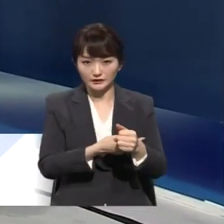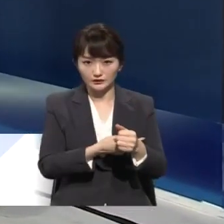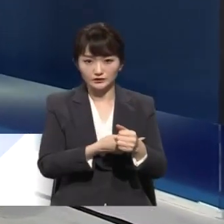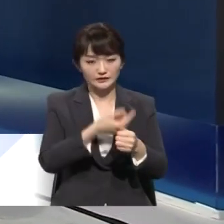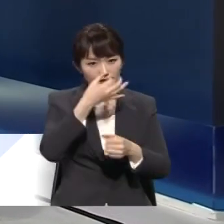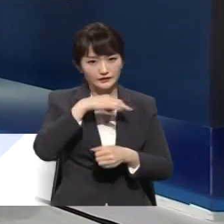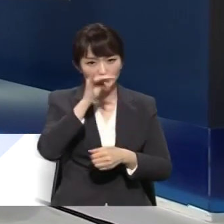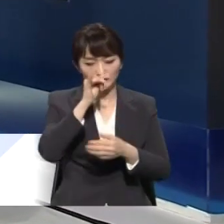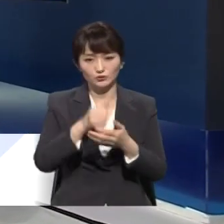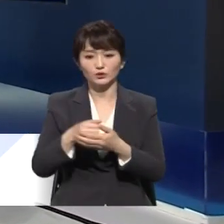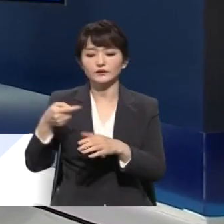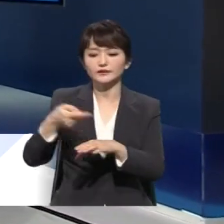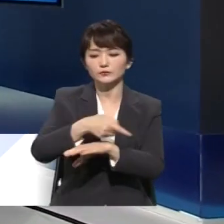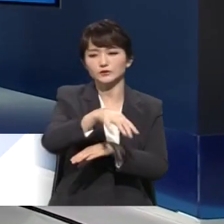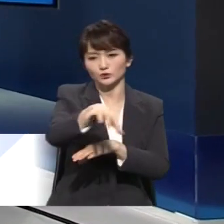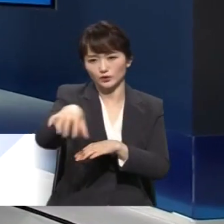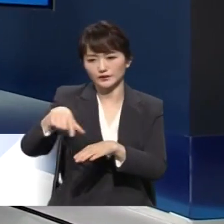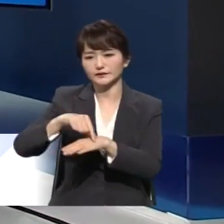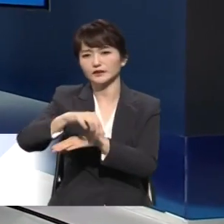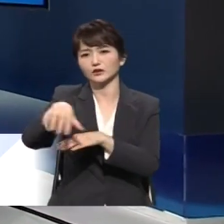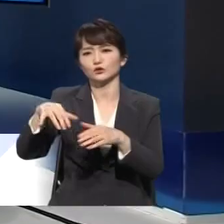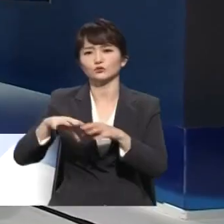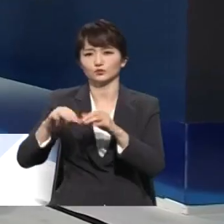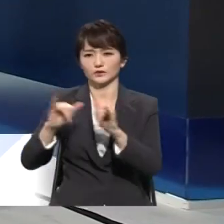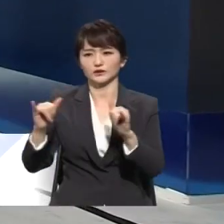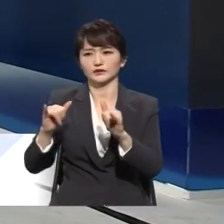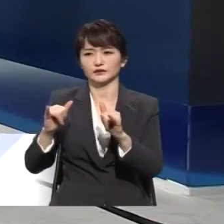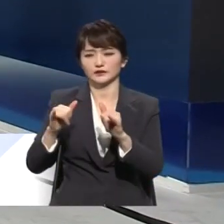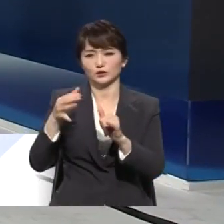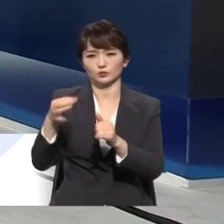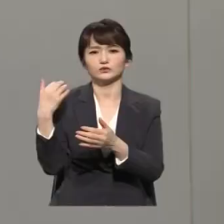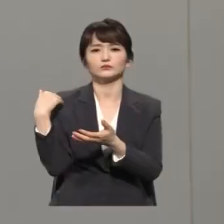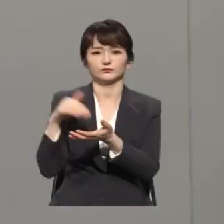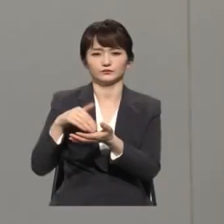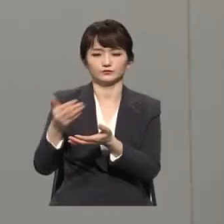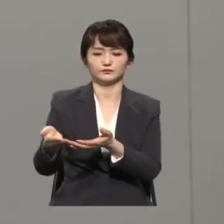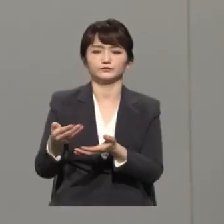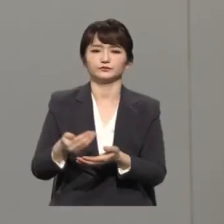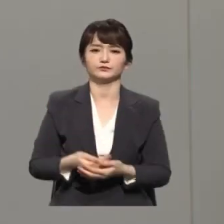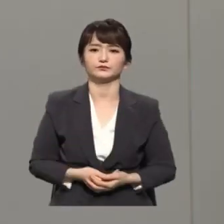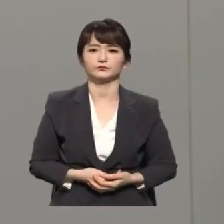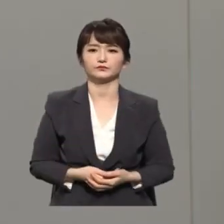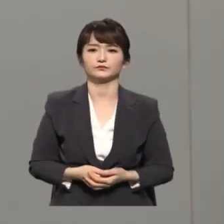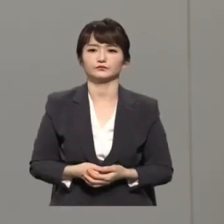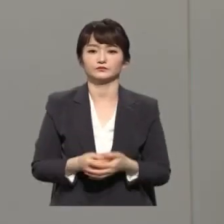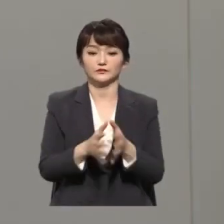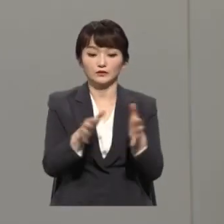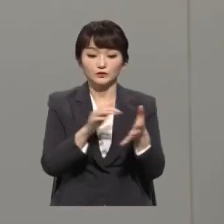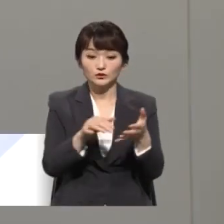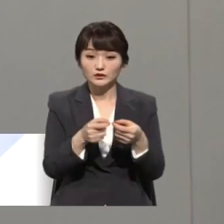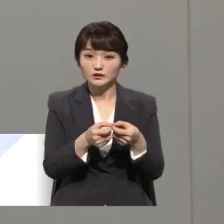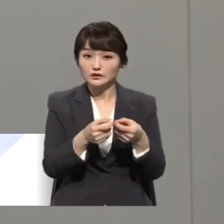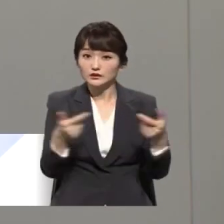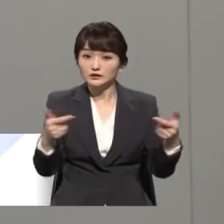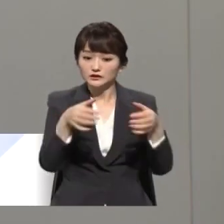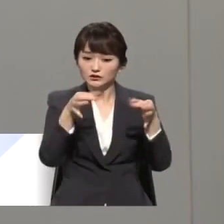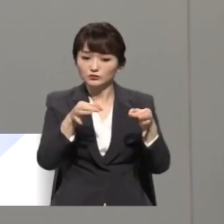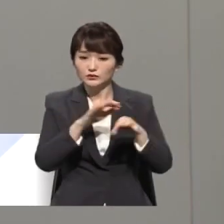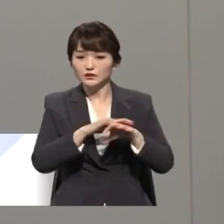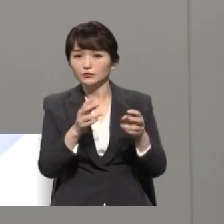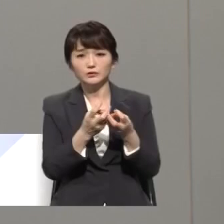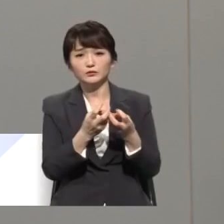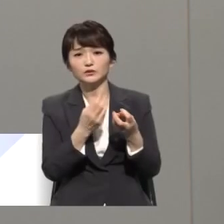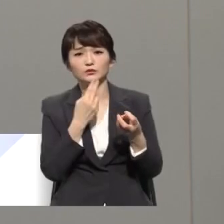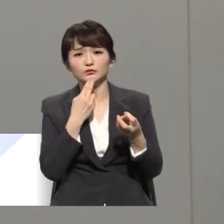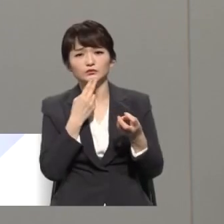개발 이익은 구민과 지역사회에 에 판단 될 것입니다 공급을 늘려 도 금융 대책이 따르지 않으면 그림의